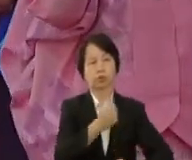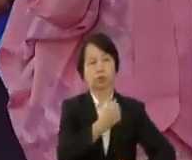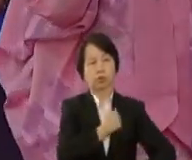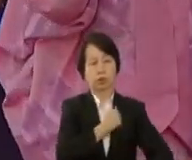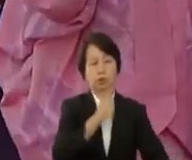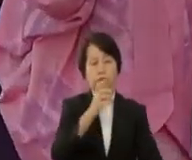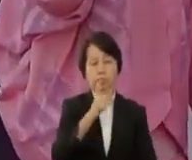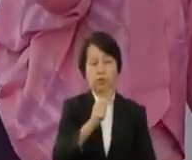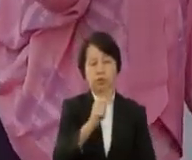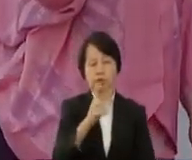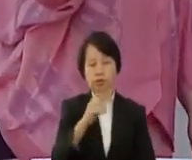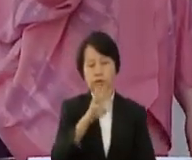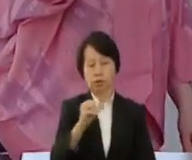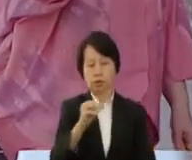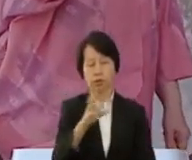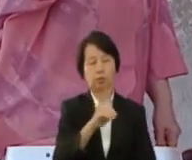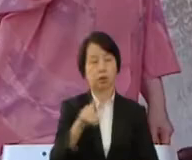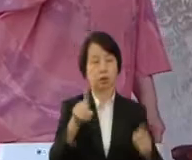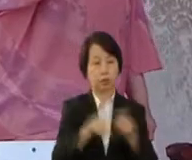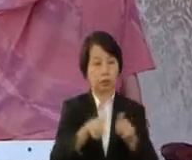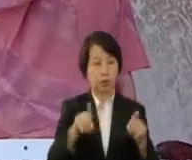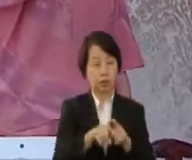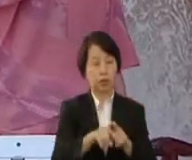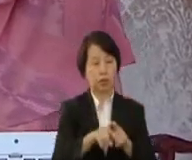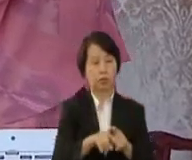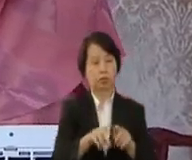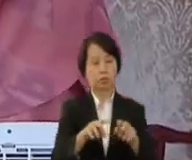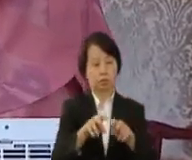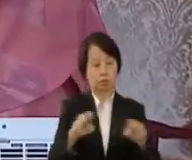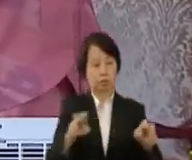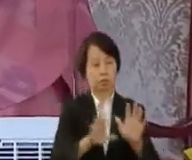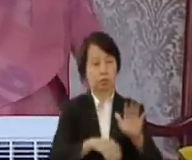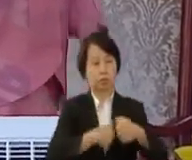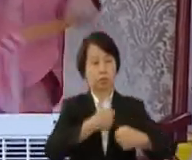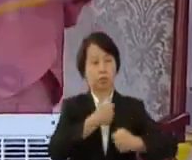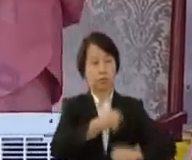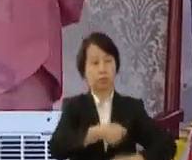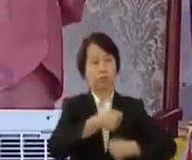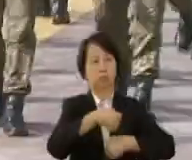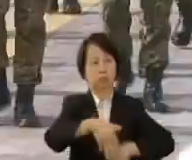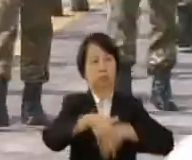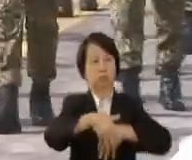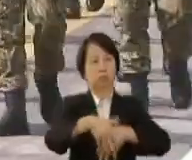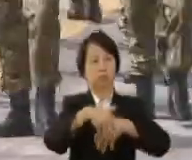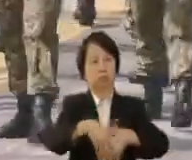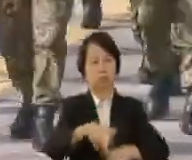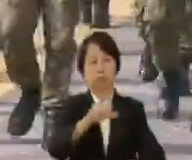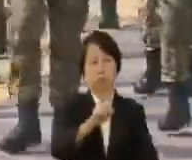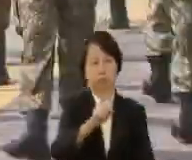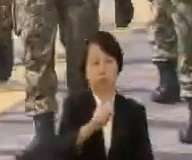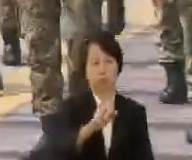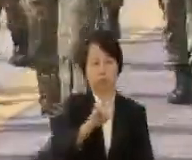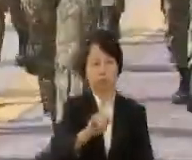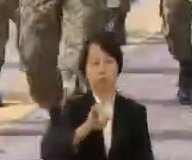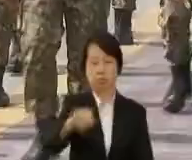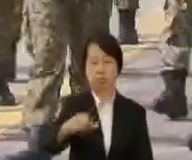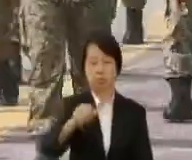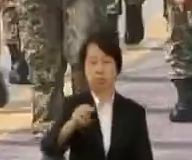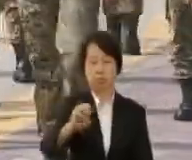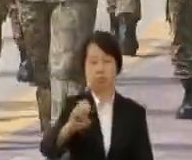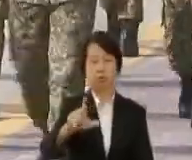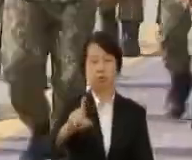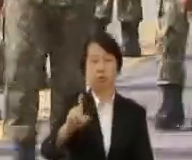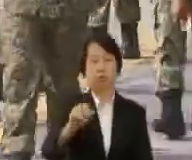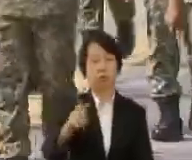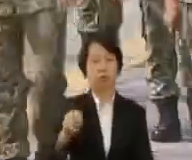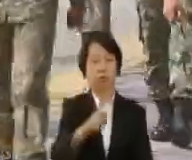Darat Malaysia dan turut sama sambutan pembarisan Lieutenant Commander Siti Nur Azimah binti Jamaluddin